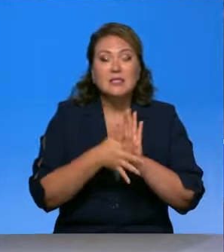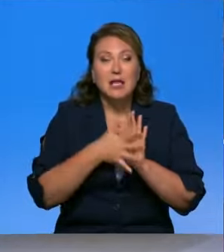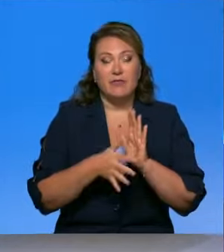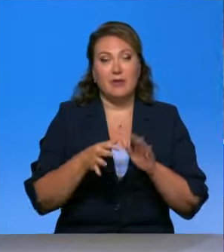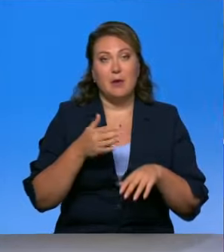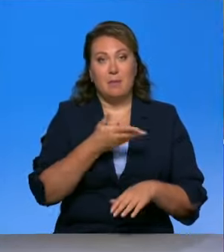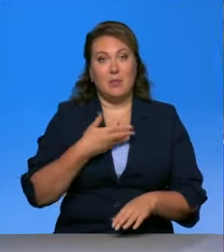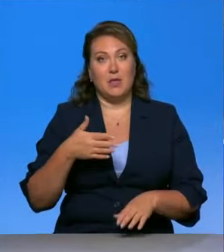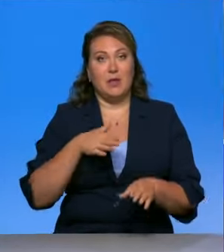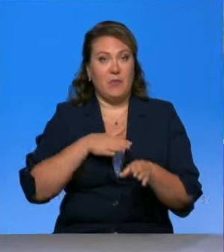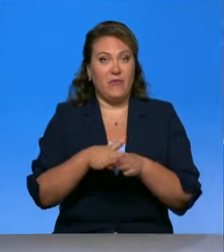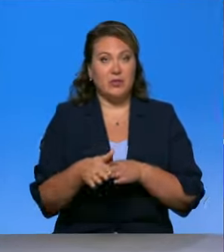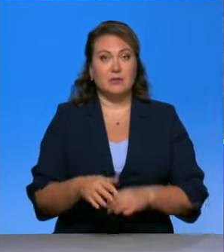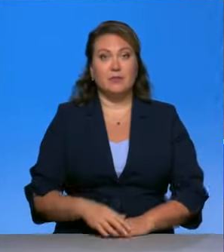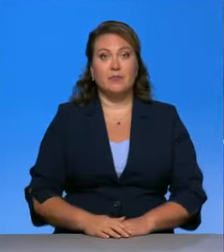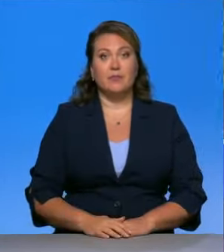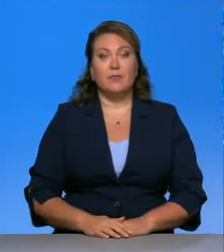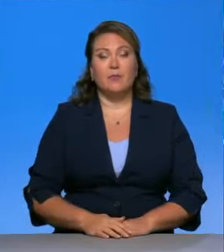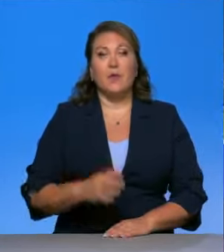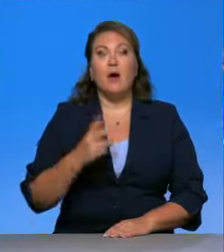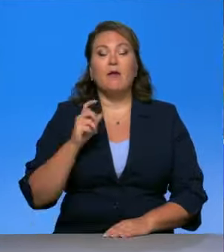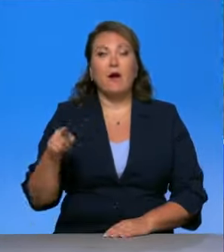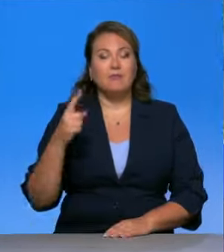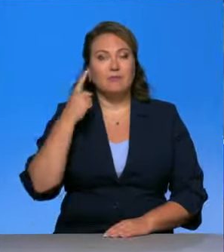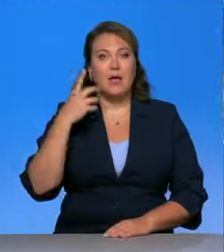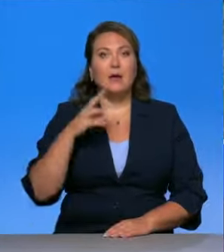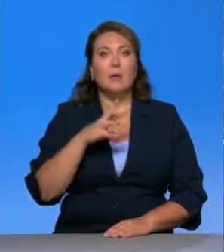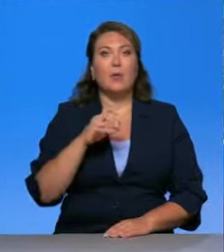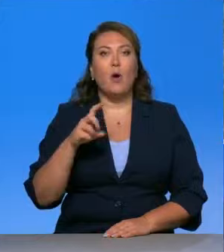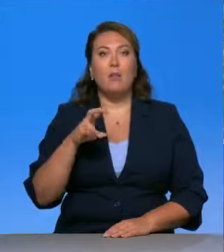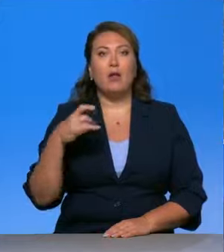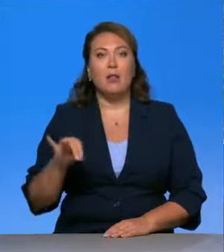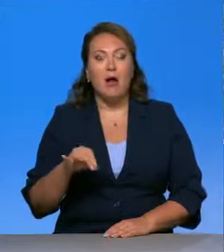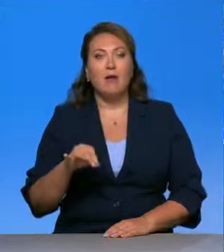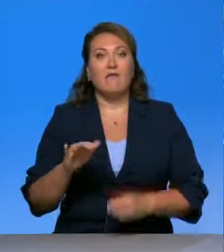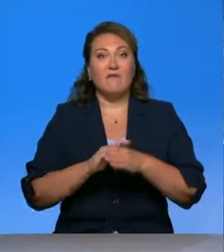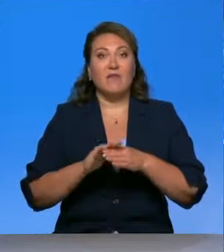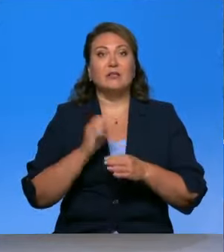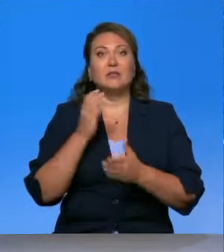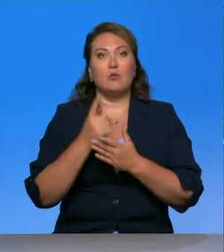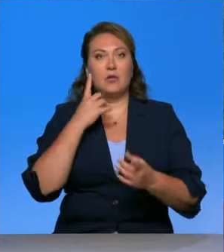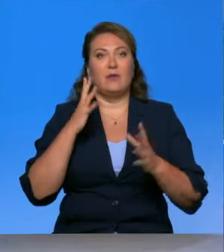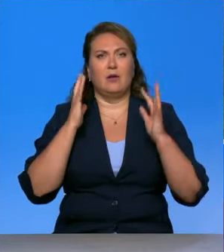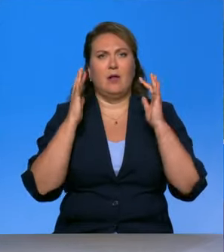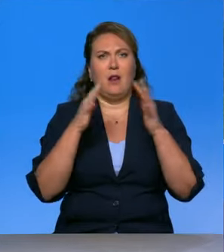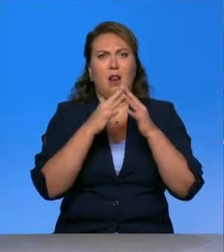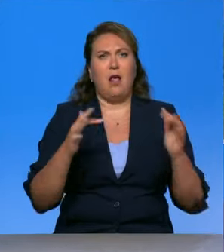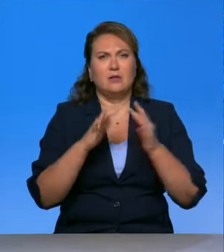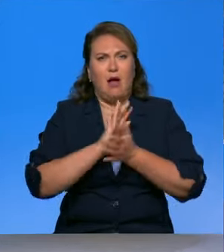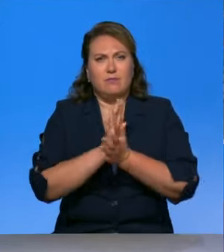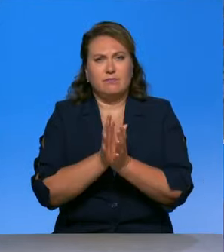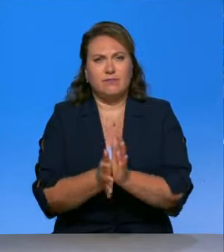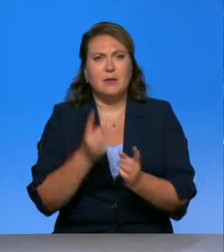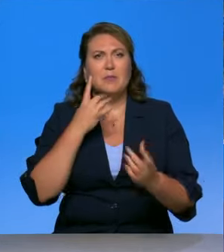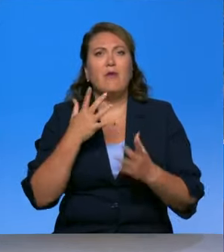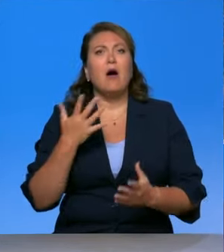Извини, Марин, пишет, как слышу Микуху Маклай, сразу представляю тропические леса и папуасов, что-то далекое от цивилизации. Это к вопросу, какие они